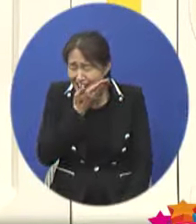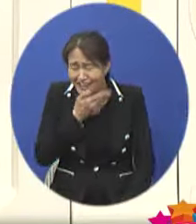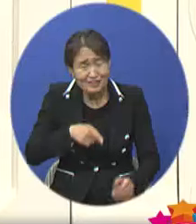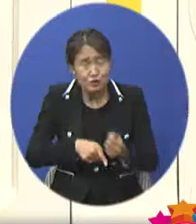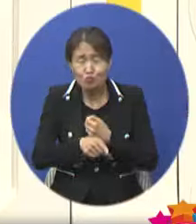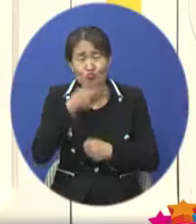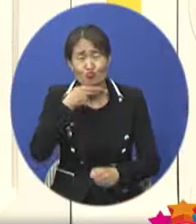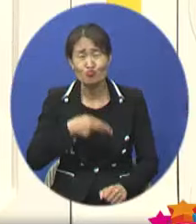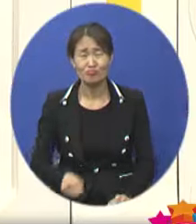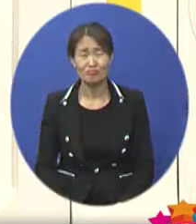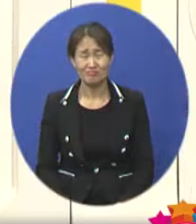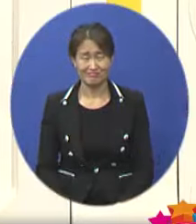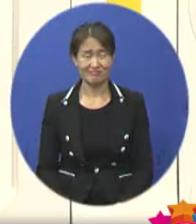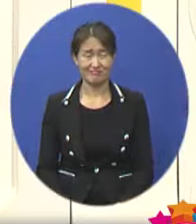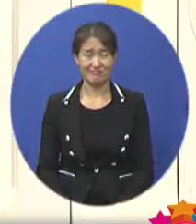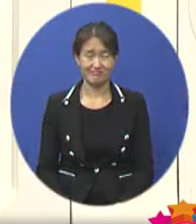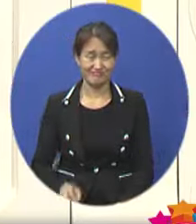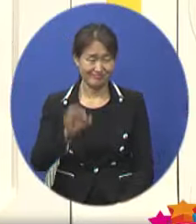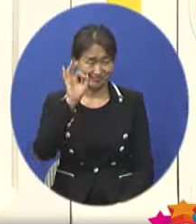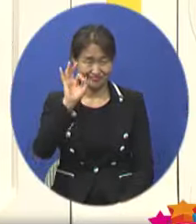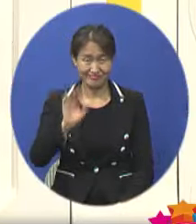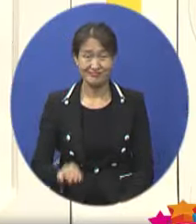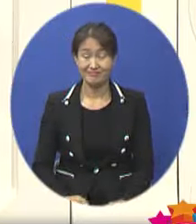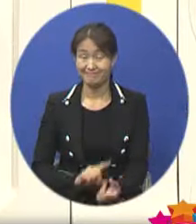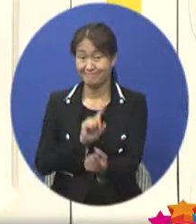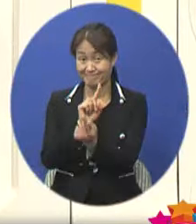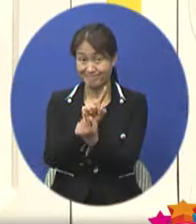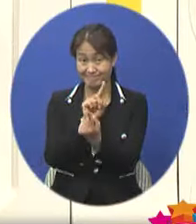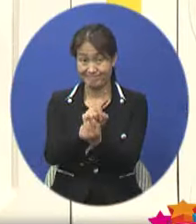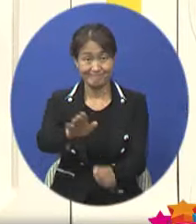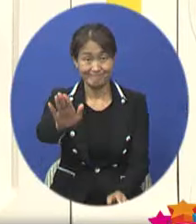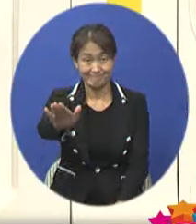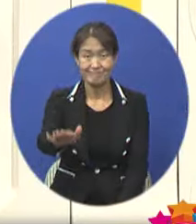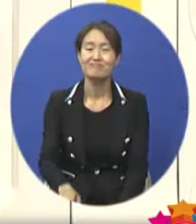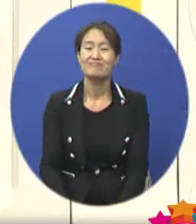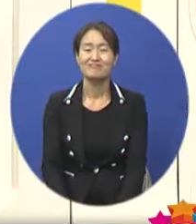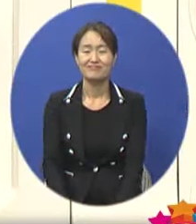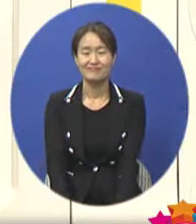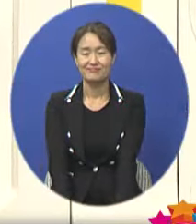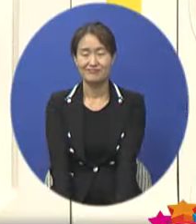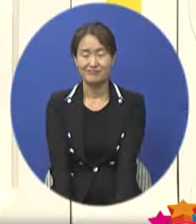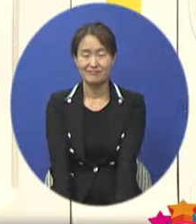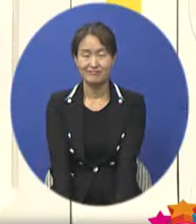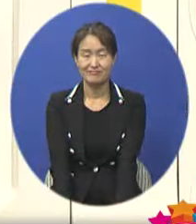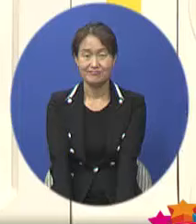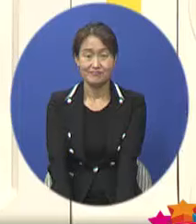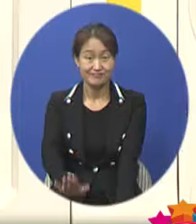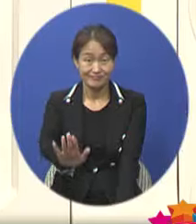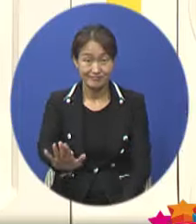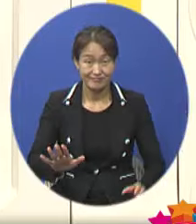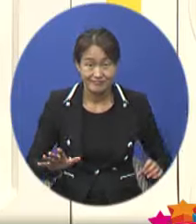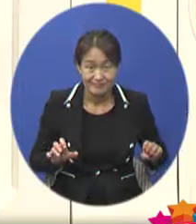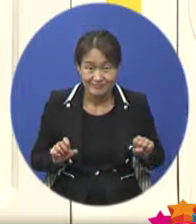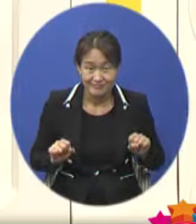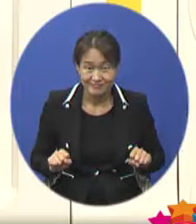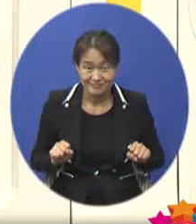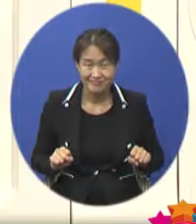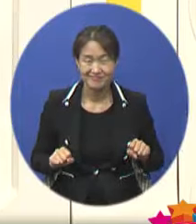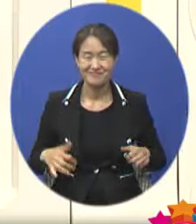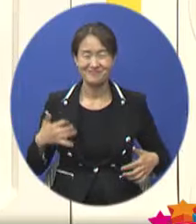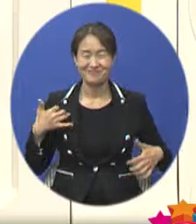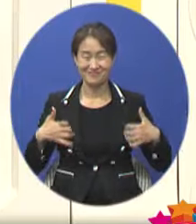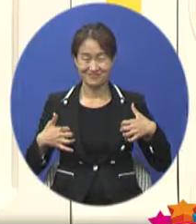싶고. 그러니까요. 네, 자, 만나보겠습니다. 여보세요. 입니까? 안녕하세요. 반갑습니다.